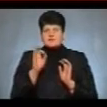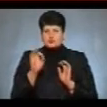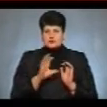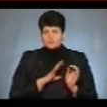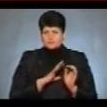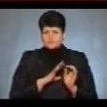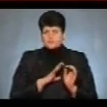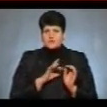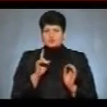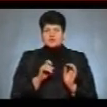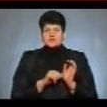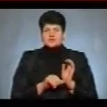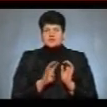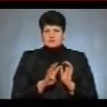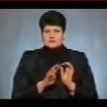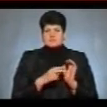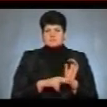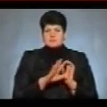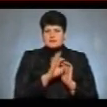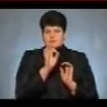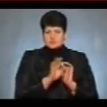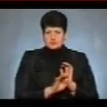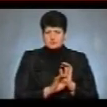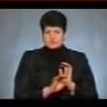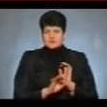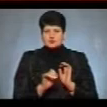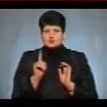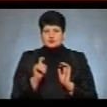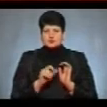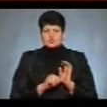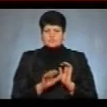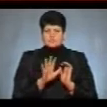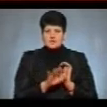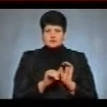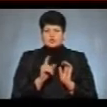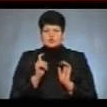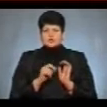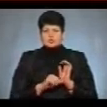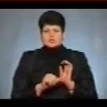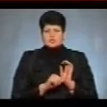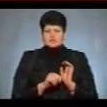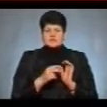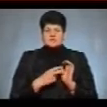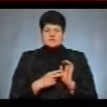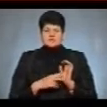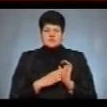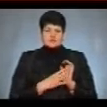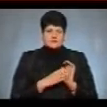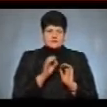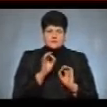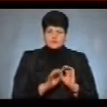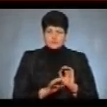по 164-му 75%, 165-й, 166-й Рибулянський 79% і